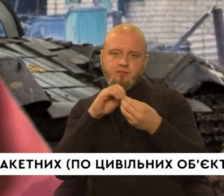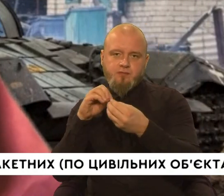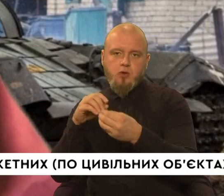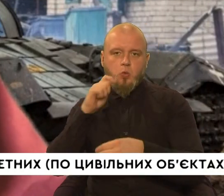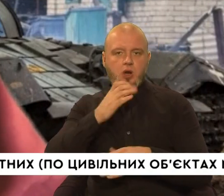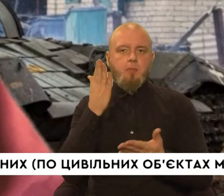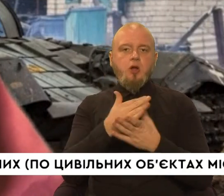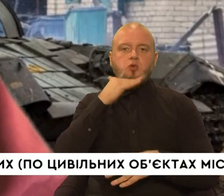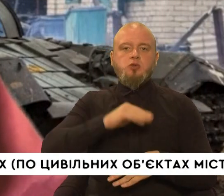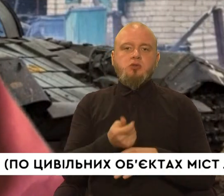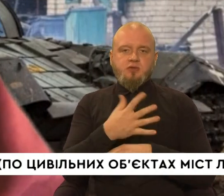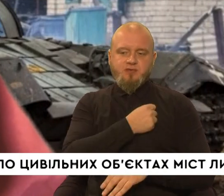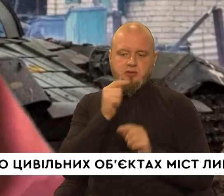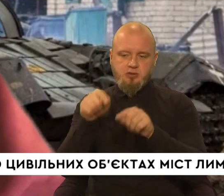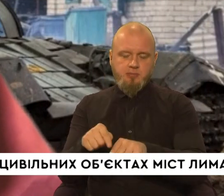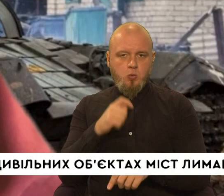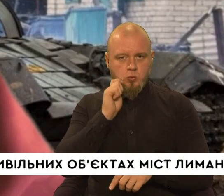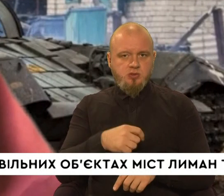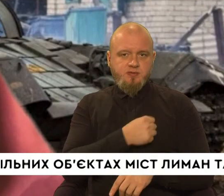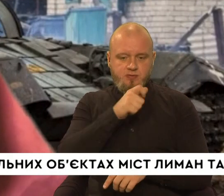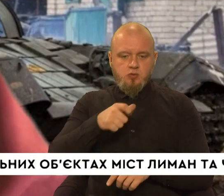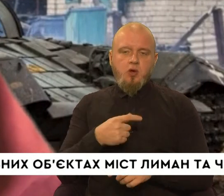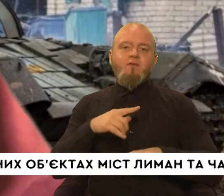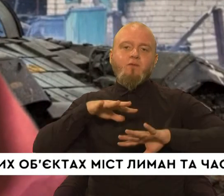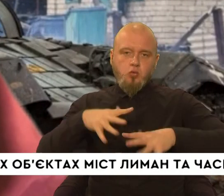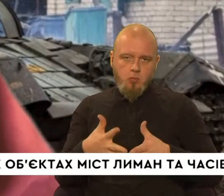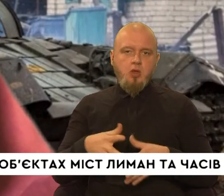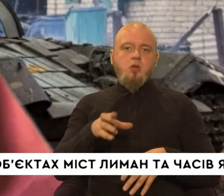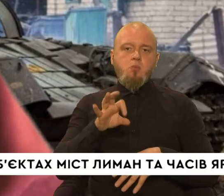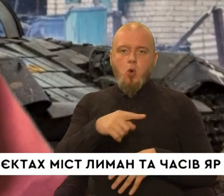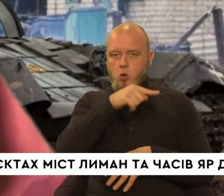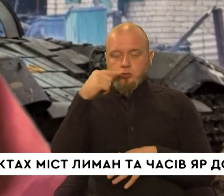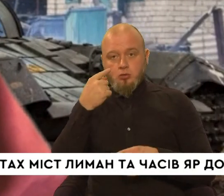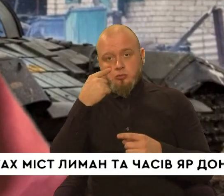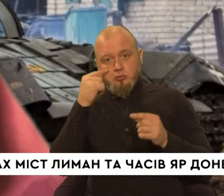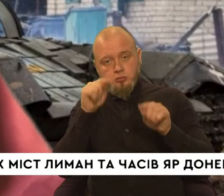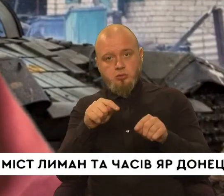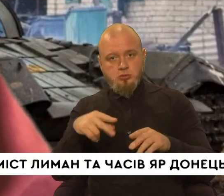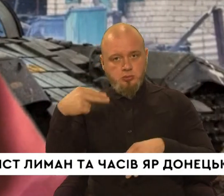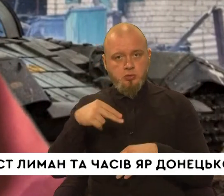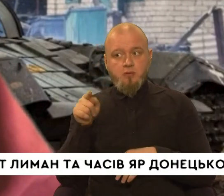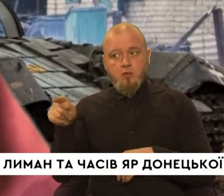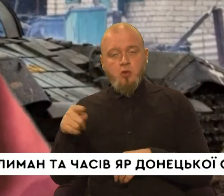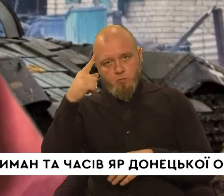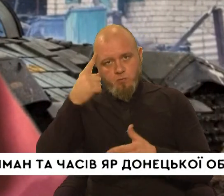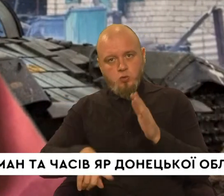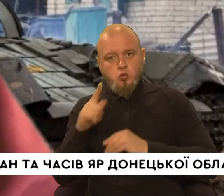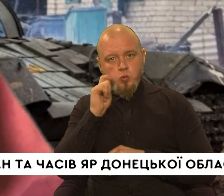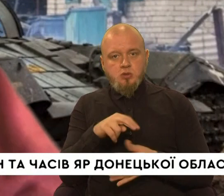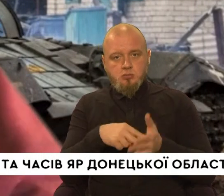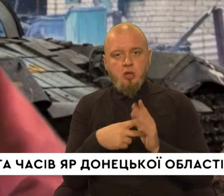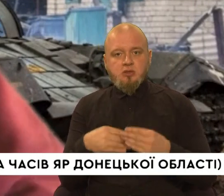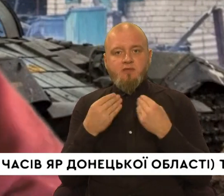має достатню кількість військ там. Українські військові втомлені, бо росіяни одержимі Запоріжжям, бо вони впевнені, що Україна